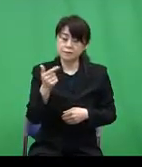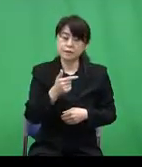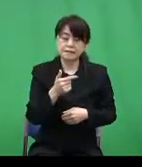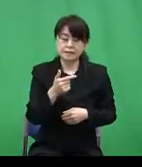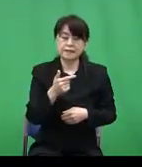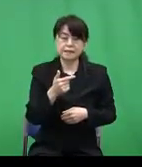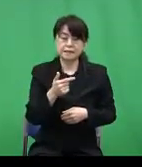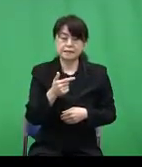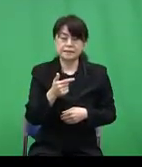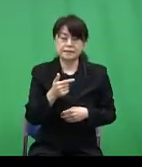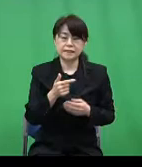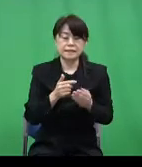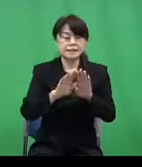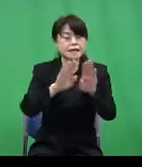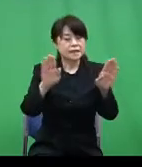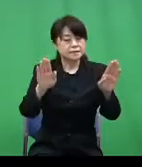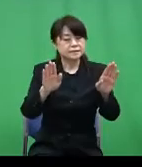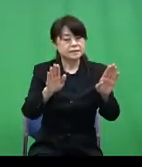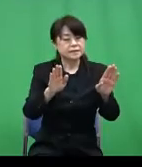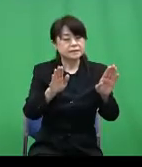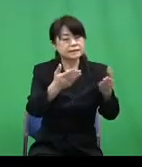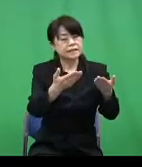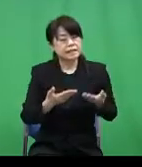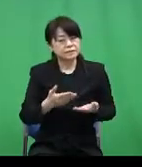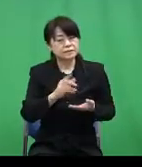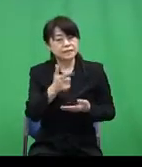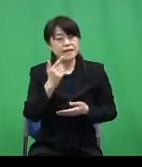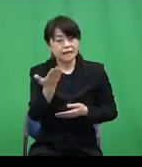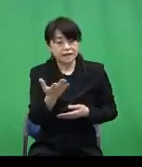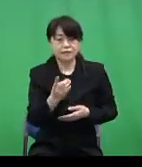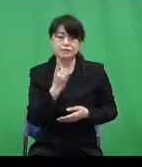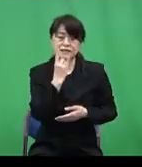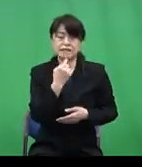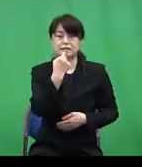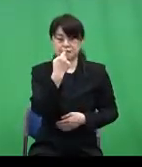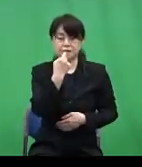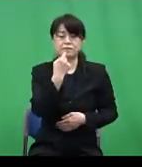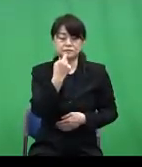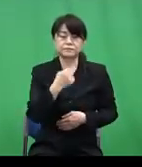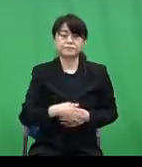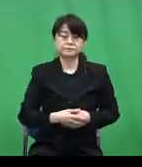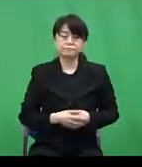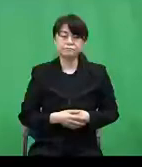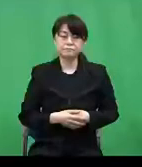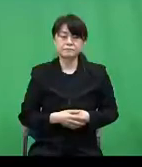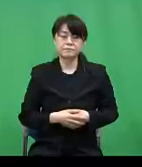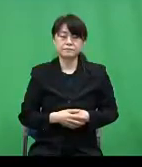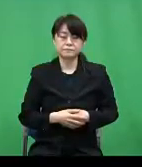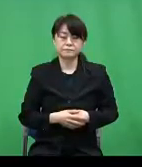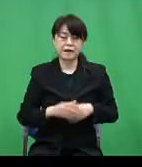に、まあ、開始していただけるものをいただけるんじゃないかと、まあ、期待をしているということ